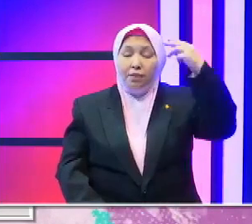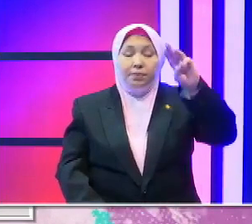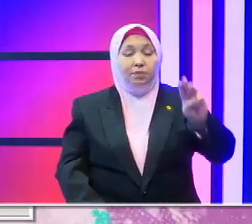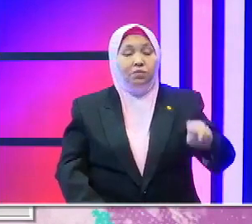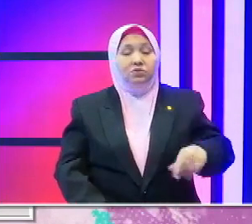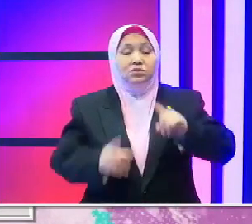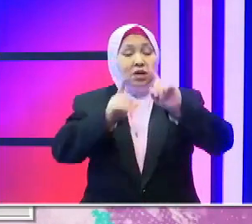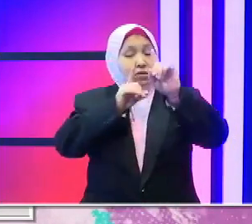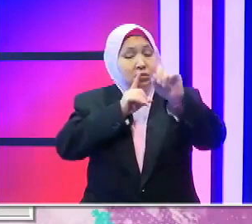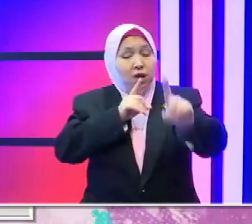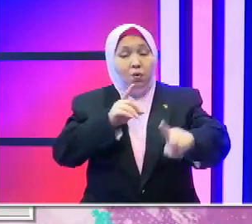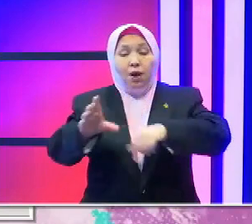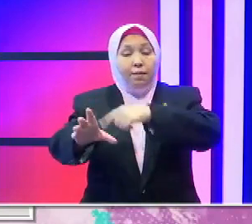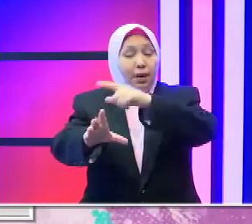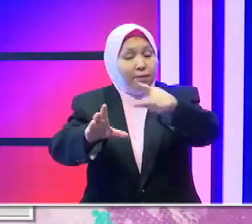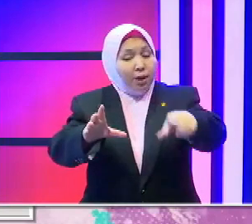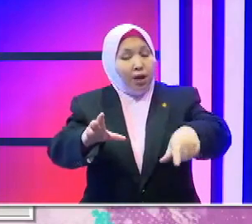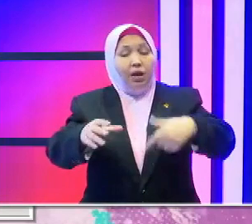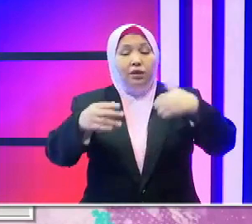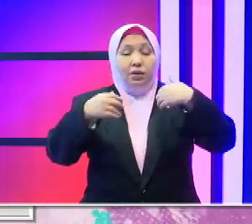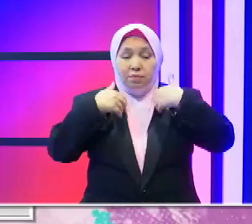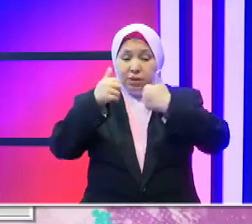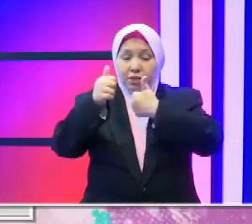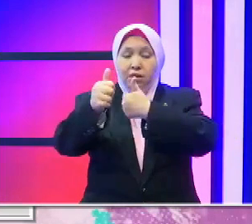قال هم